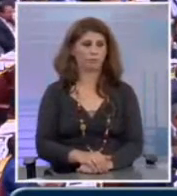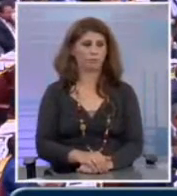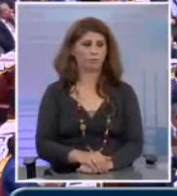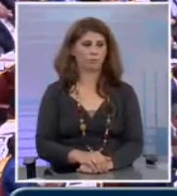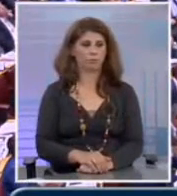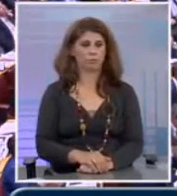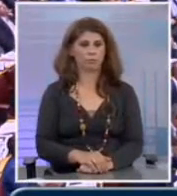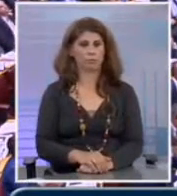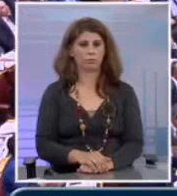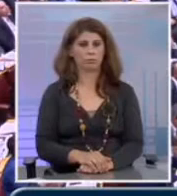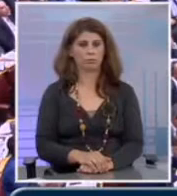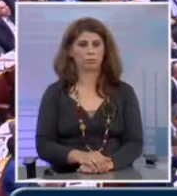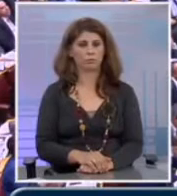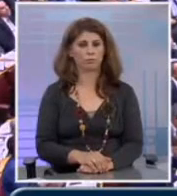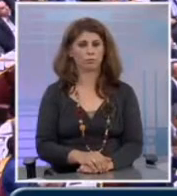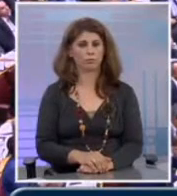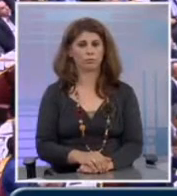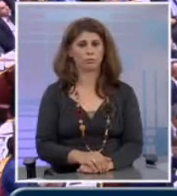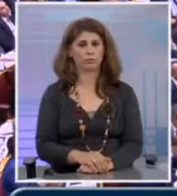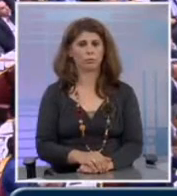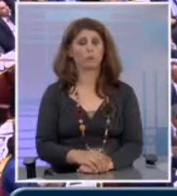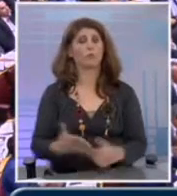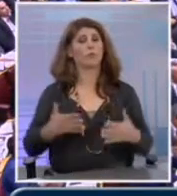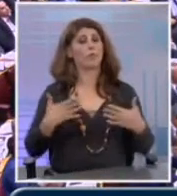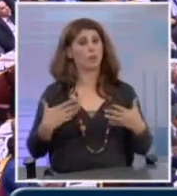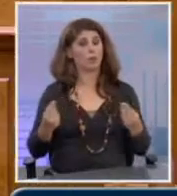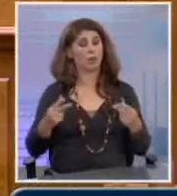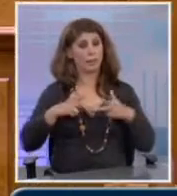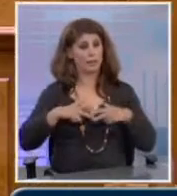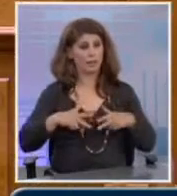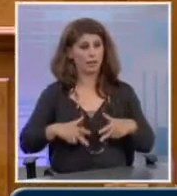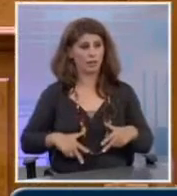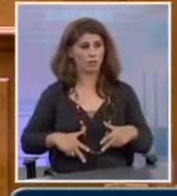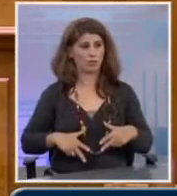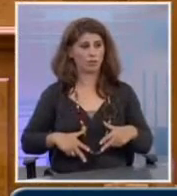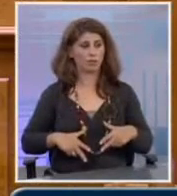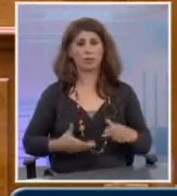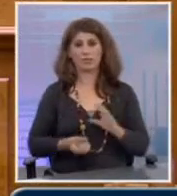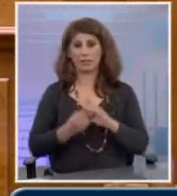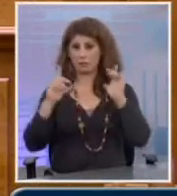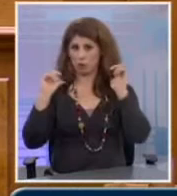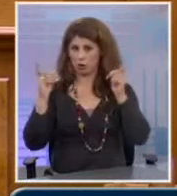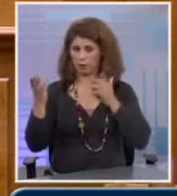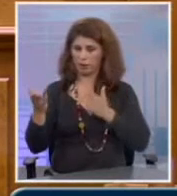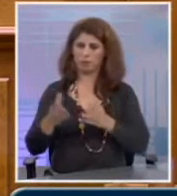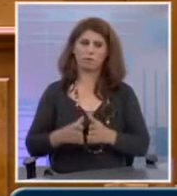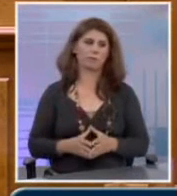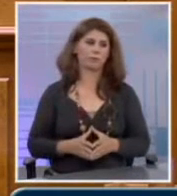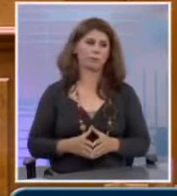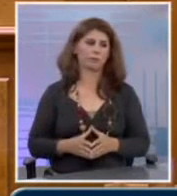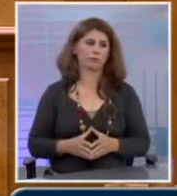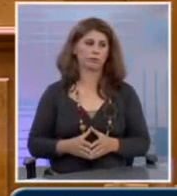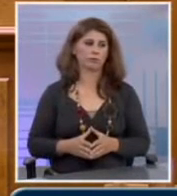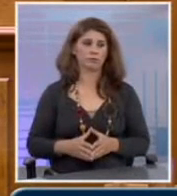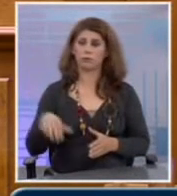Θα κρατήσουμε παραπάνω χρόνο. Χαίρομαι λοιπόν ιδιαίτερα για την ικανοποίηση της αξιωματικής αντιπολίτευσης και